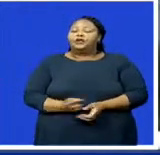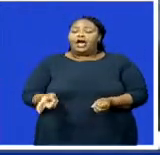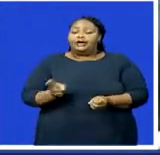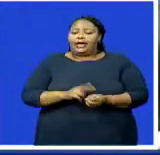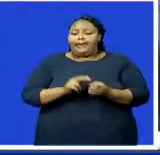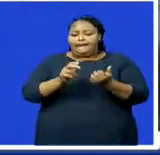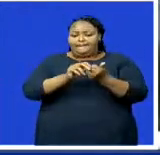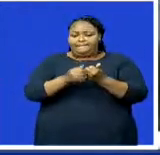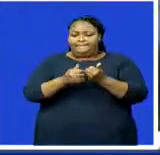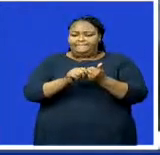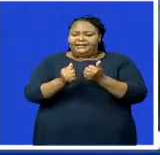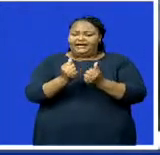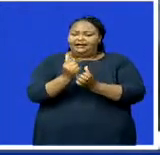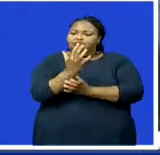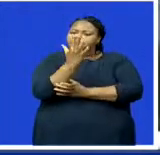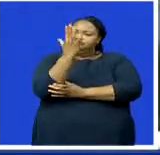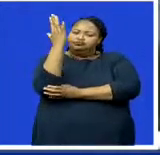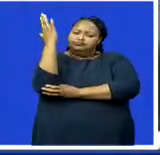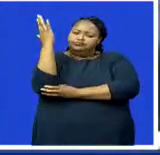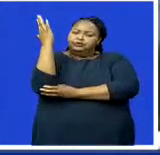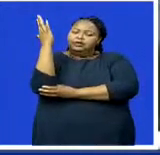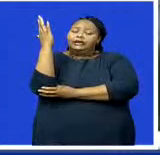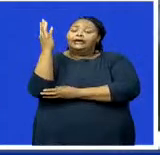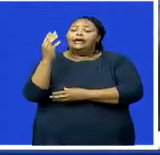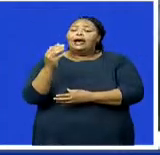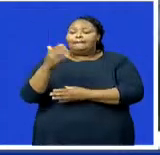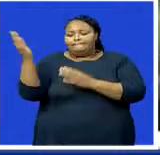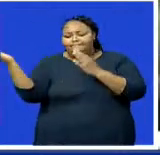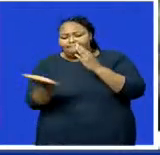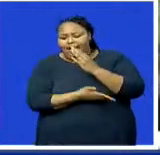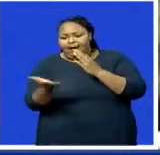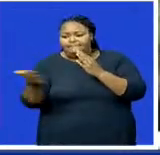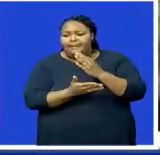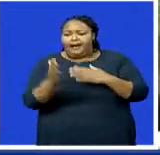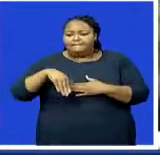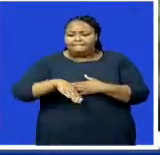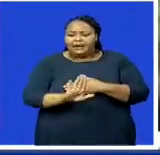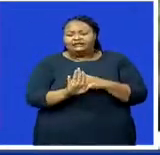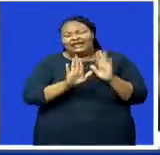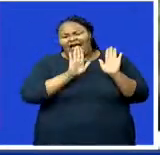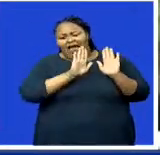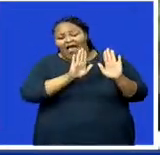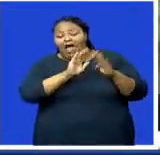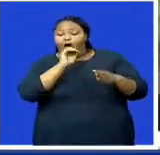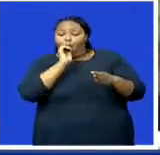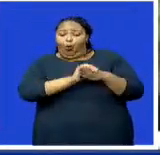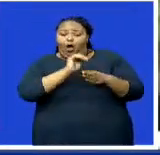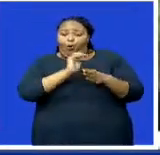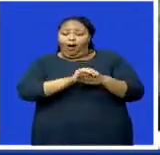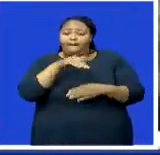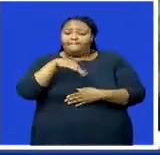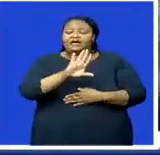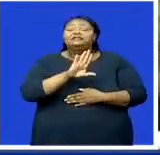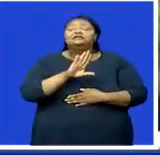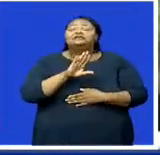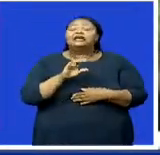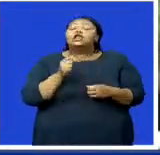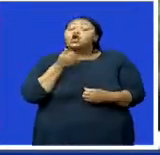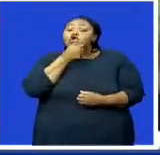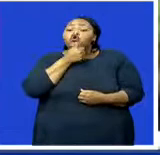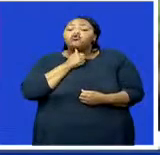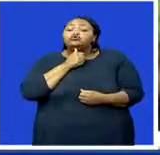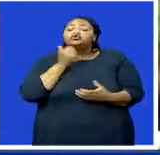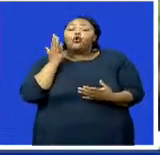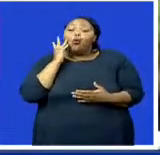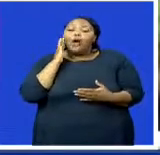nyalo dibekwe kahle kutothi le umfuyi bese utikhulula kancane kancane lebusika tingonakala masinyane nyalo